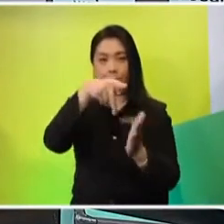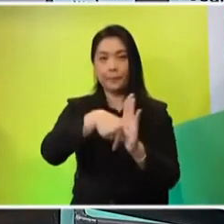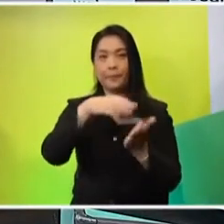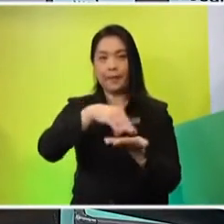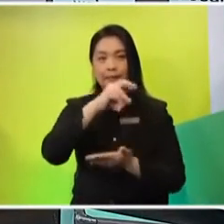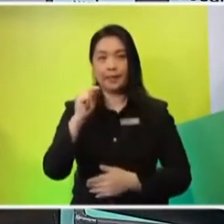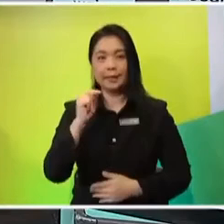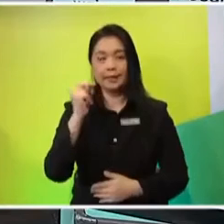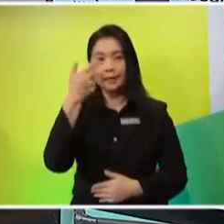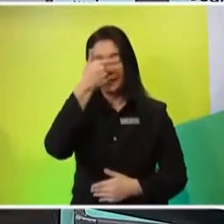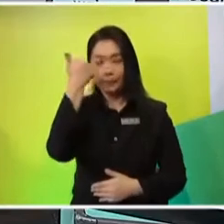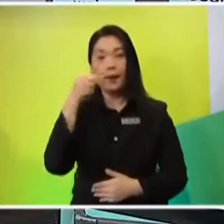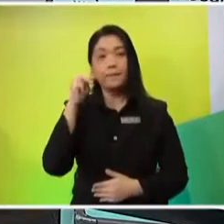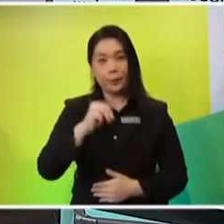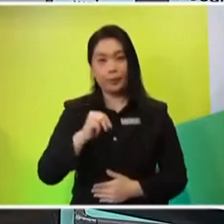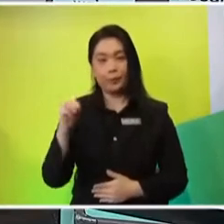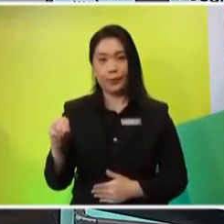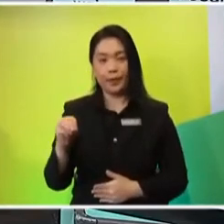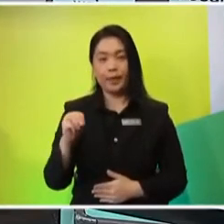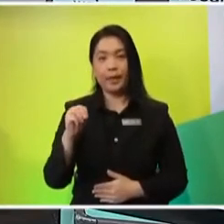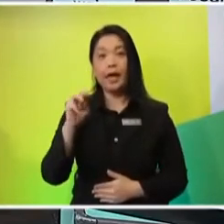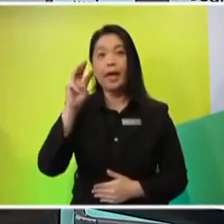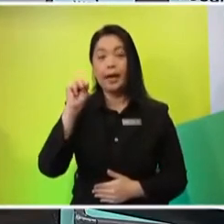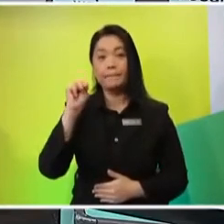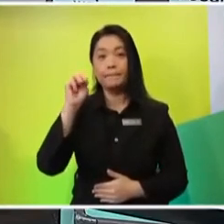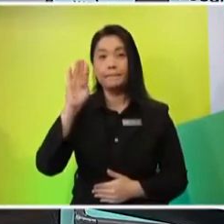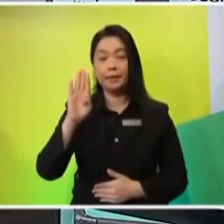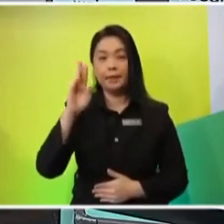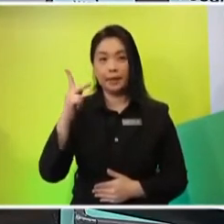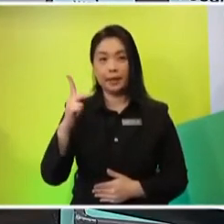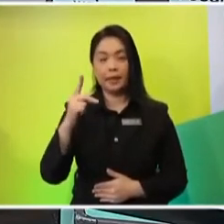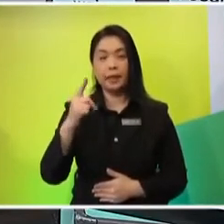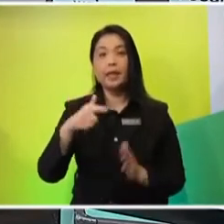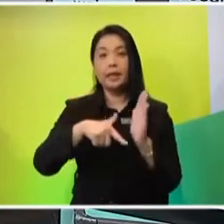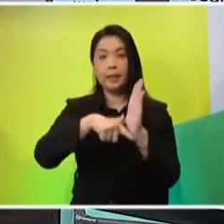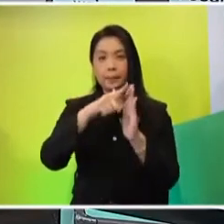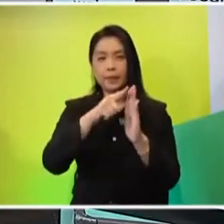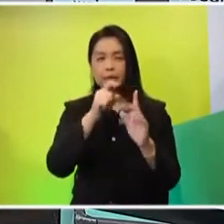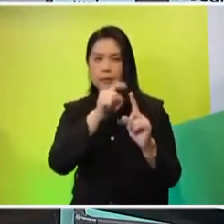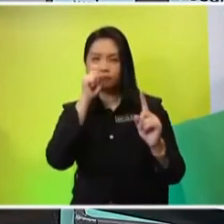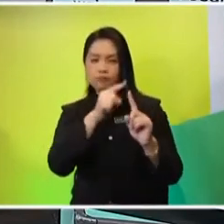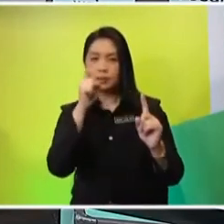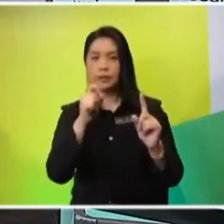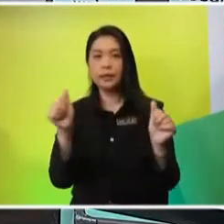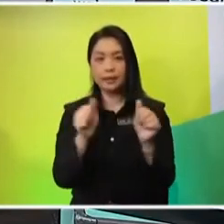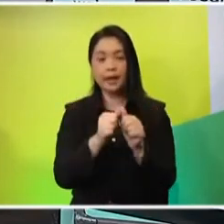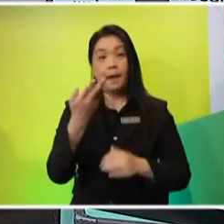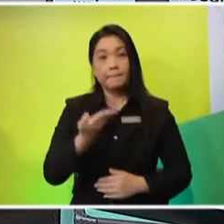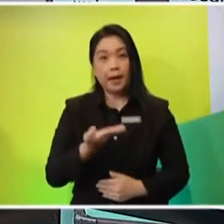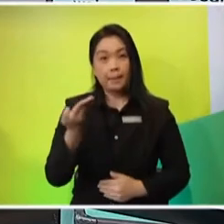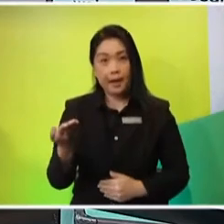cikgu? Sebab murid-murid MBK lebih terangsang dengan bahan-bahan yang macam